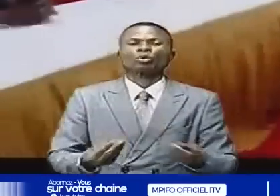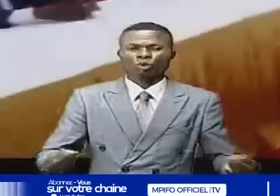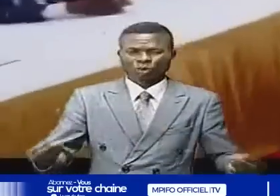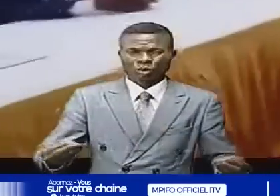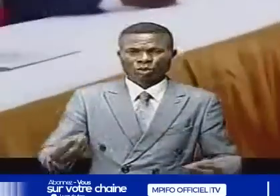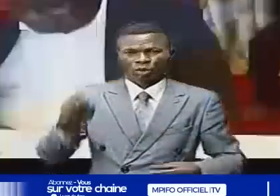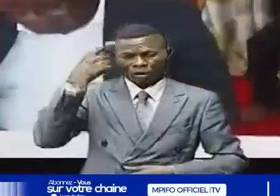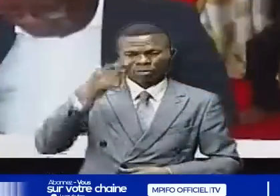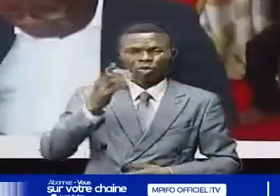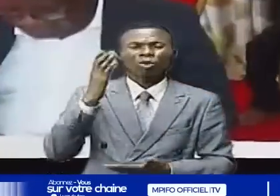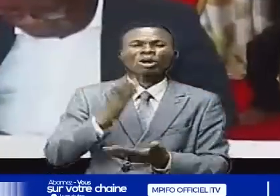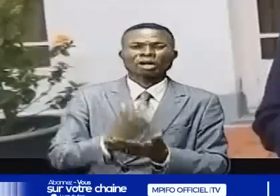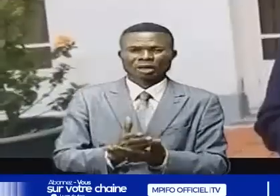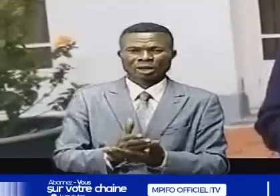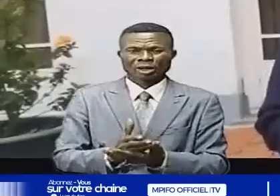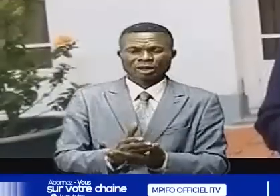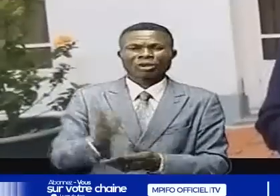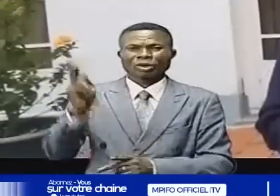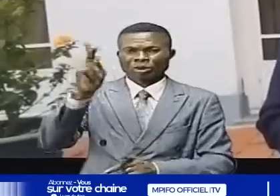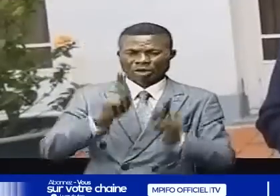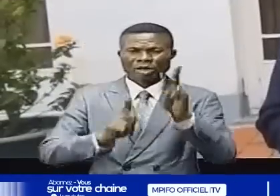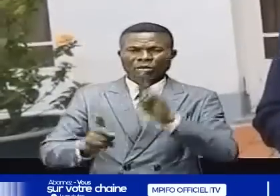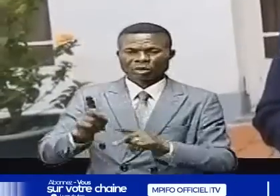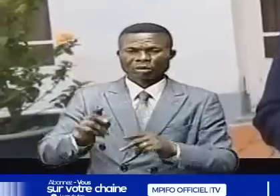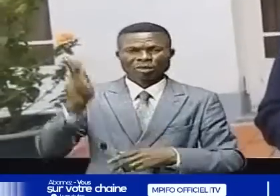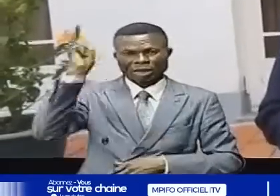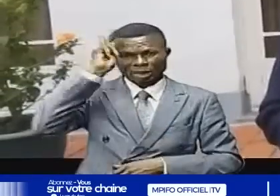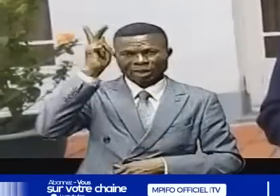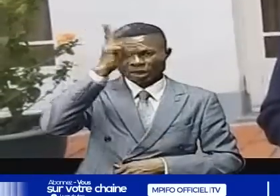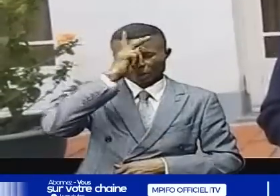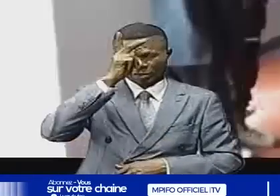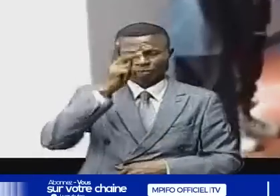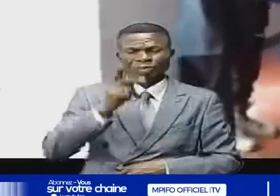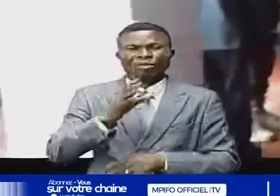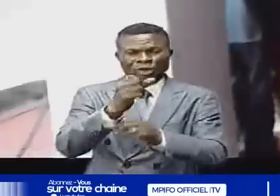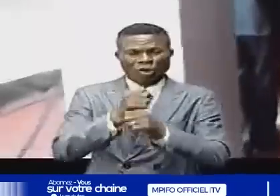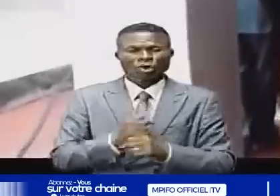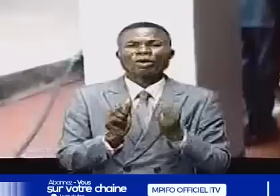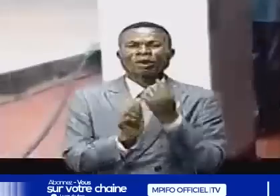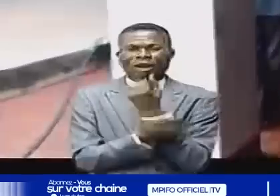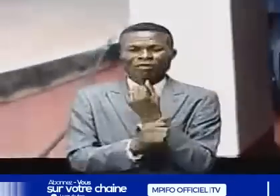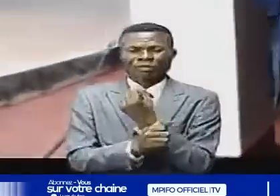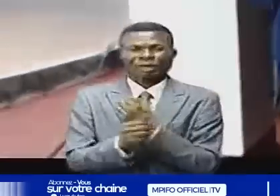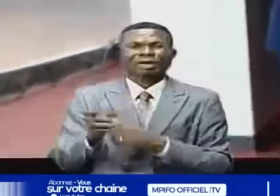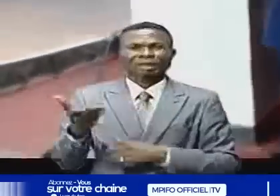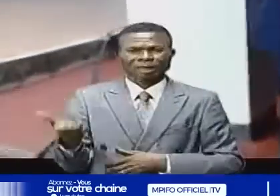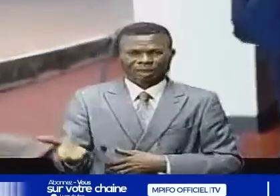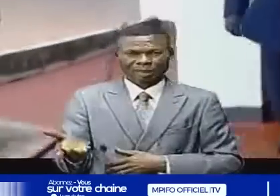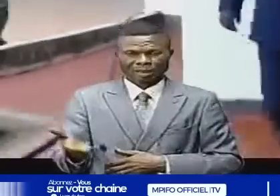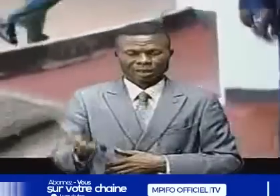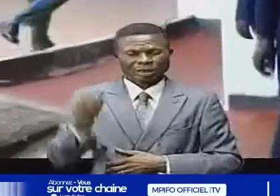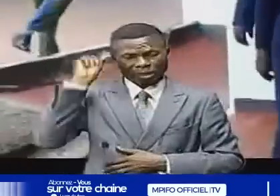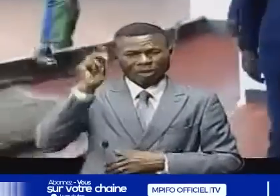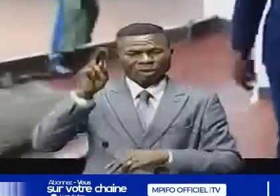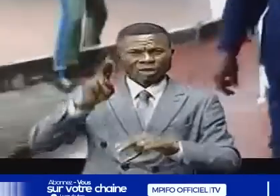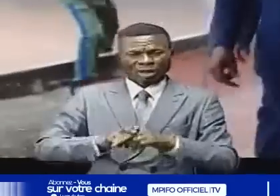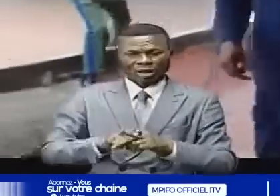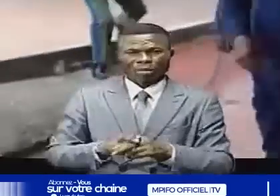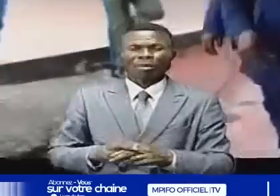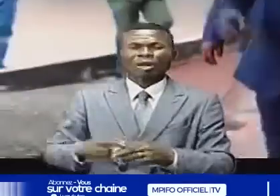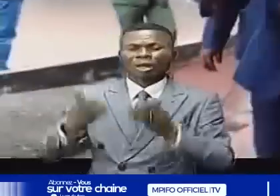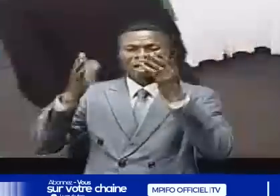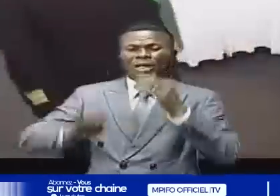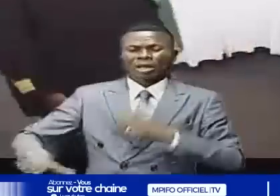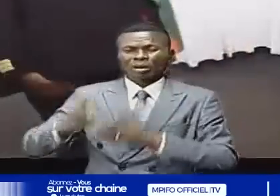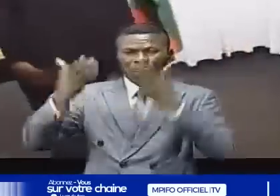pour apaiser la population katangaise. On aura la farine. Actuellement, le gouverneur Jacques Ablakatoué séjourne à Lusaka où il a